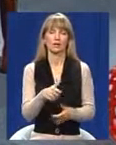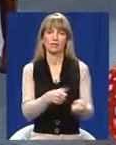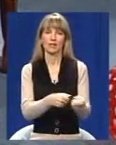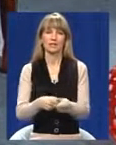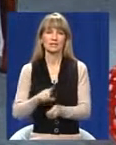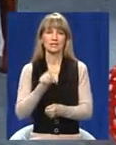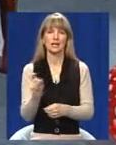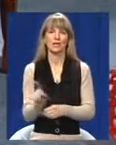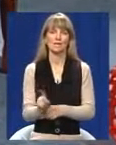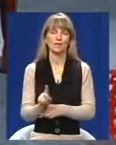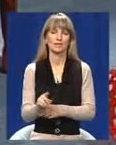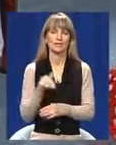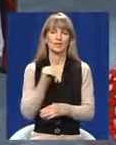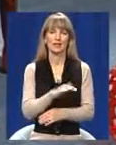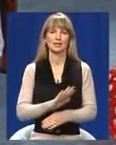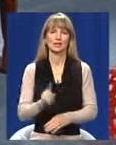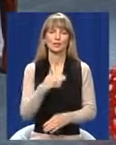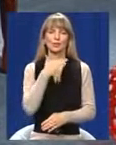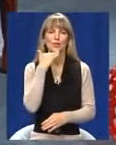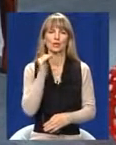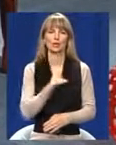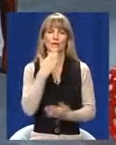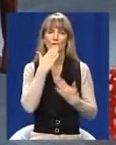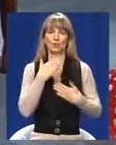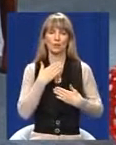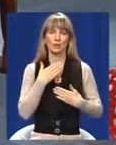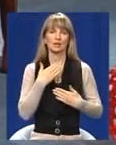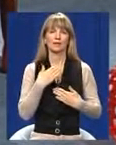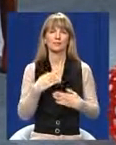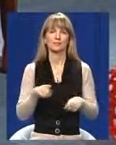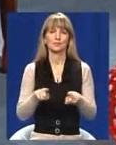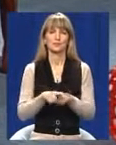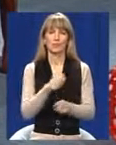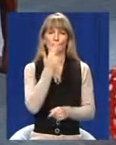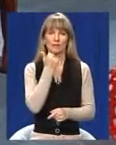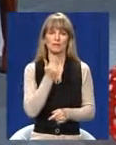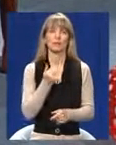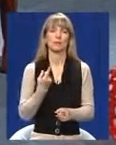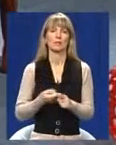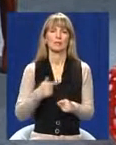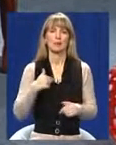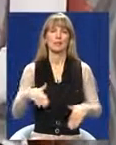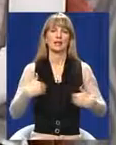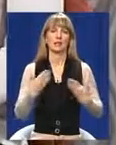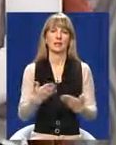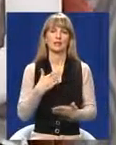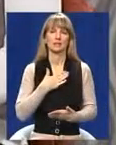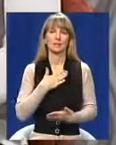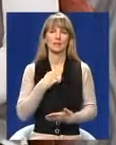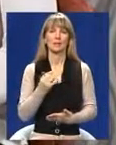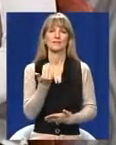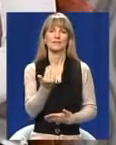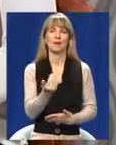тягали, не чіпали їх взагалі, а то дуже багато дітей полюбляють таку звичку. Тож я пропоную нам і нашим